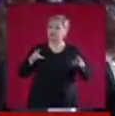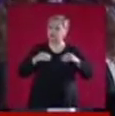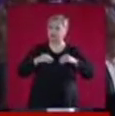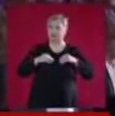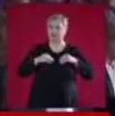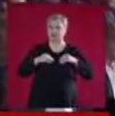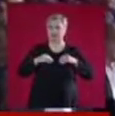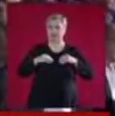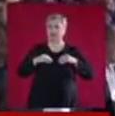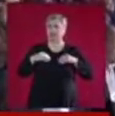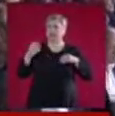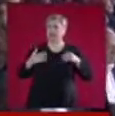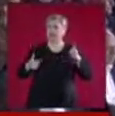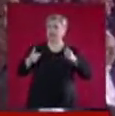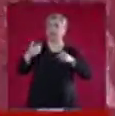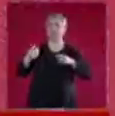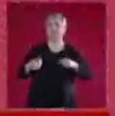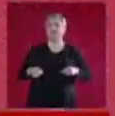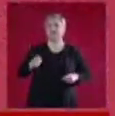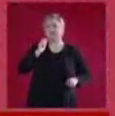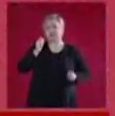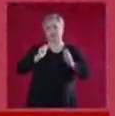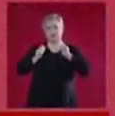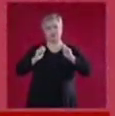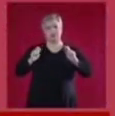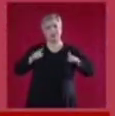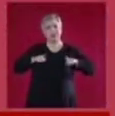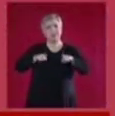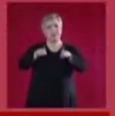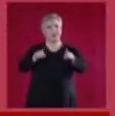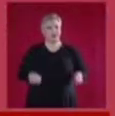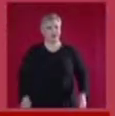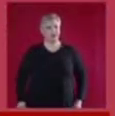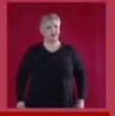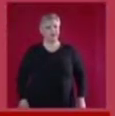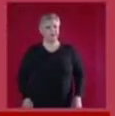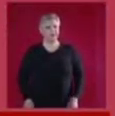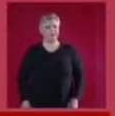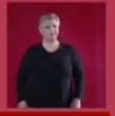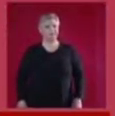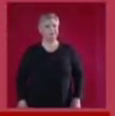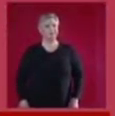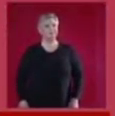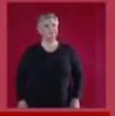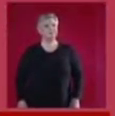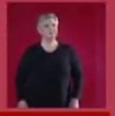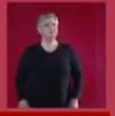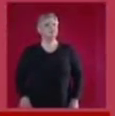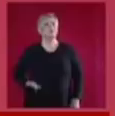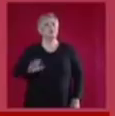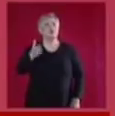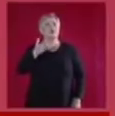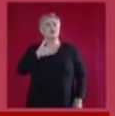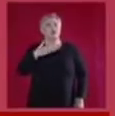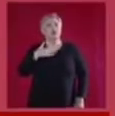αντιπαράθεση έρχομαι όμως τώρα στην παρουσίαση να πω δυο λόγια για το ψηφοδέλτιο και για την